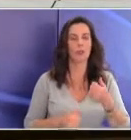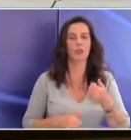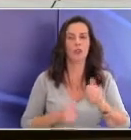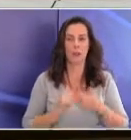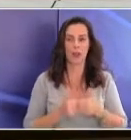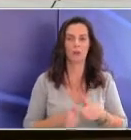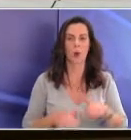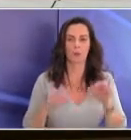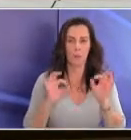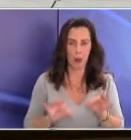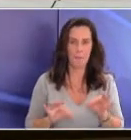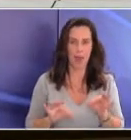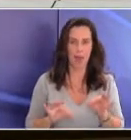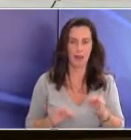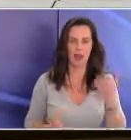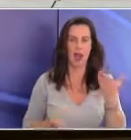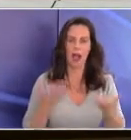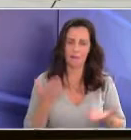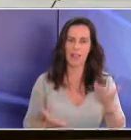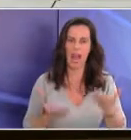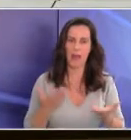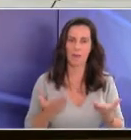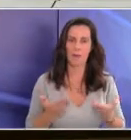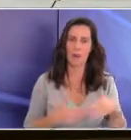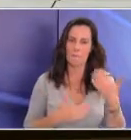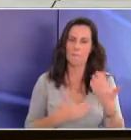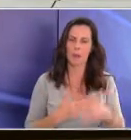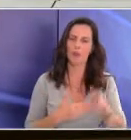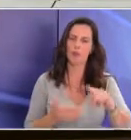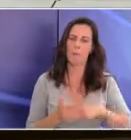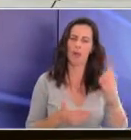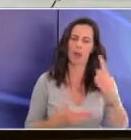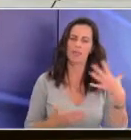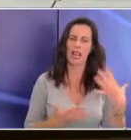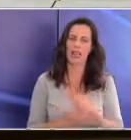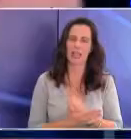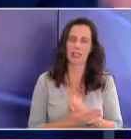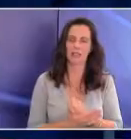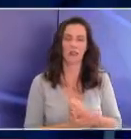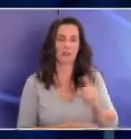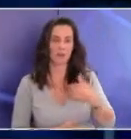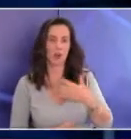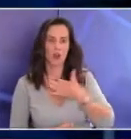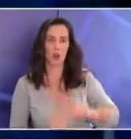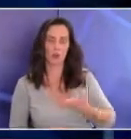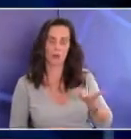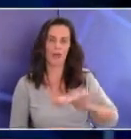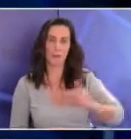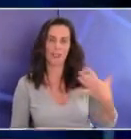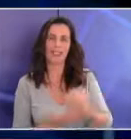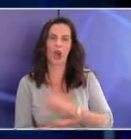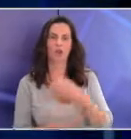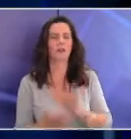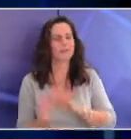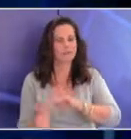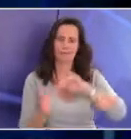באמת, כאילו הבדלים הם, בסוף יש לנו מטרה אחת לנצח, וזה מה שאנחנו רוצים להשיג. את הדברים האלה.